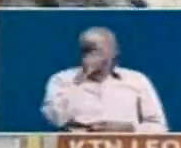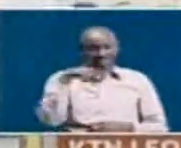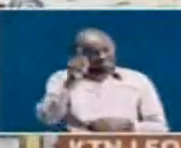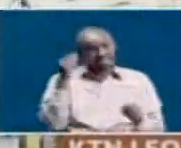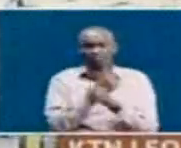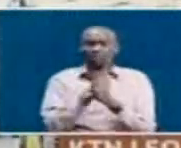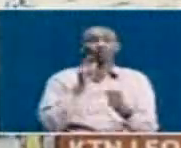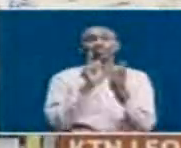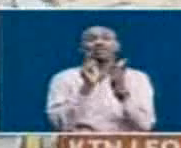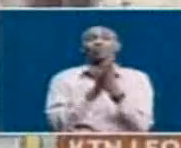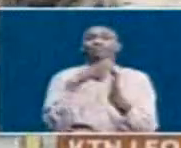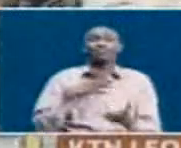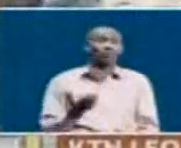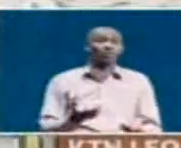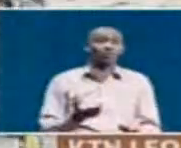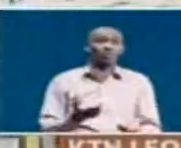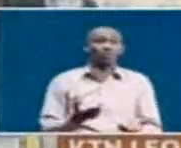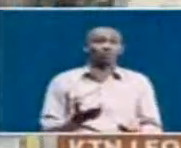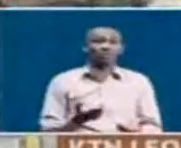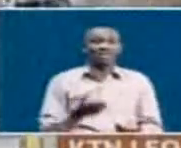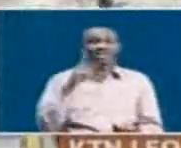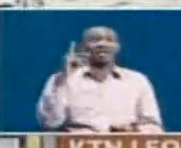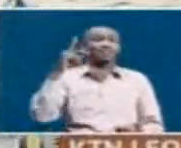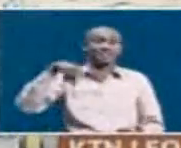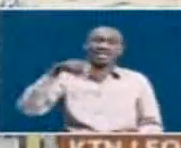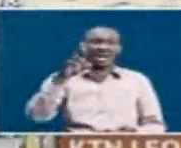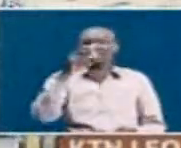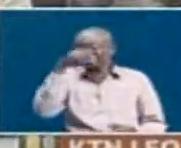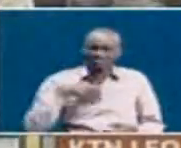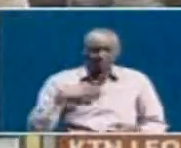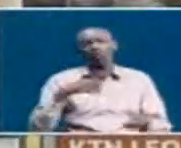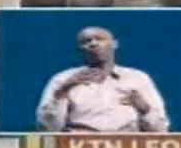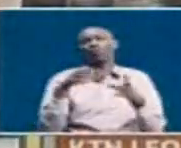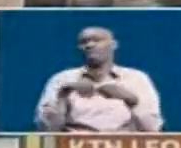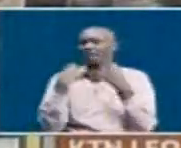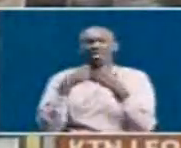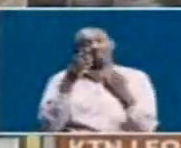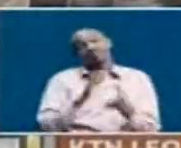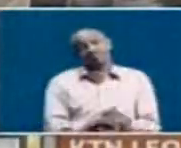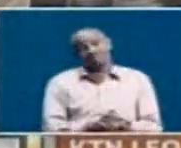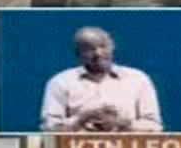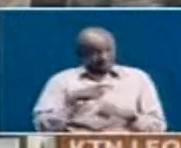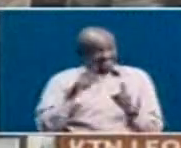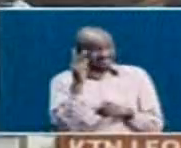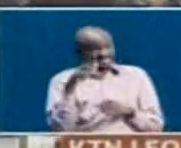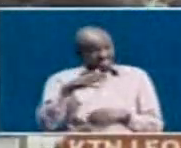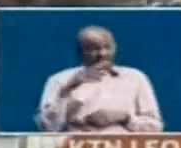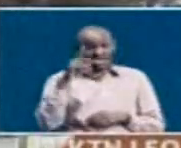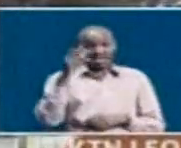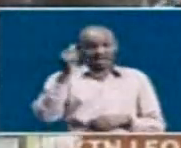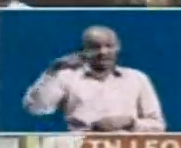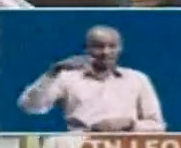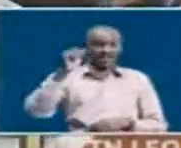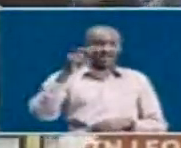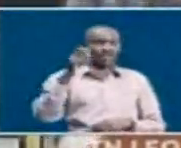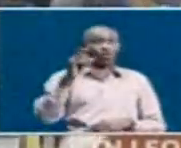hawafikii raia, na kuna KPN, si watu sasa wanafanya vile wanataka. Upande wa pili, eneo la Kapedo, machozi